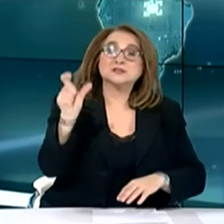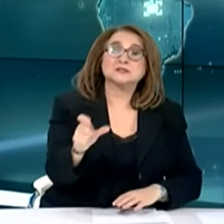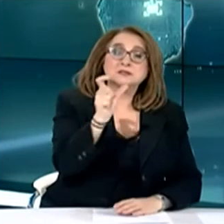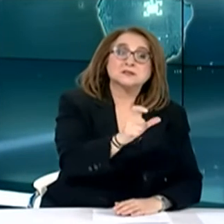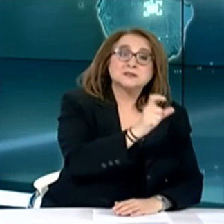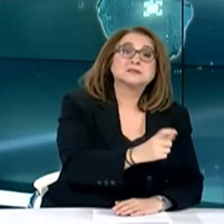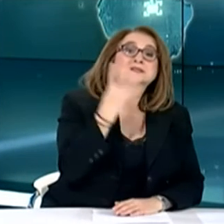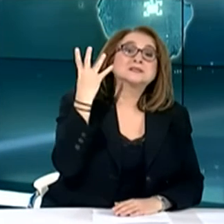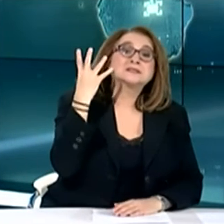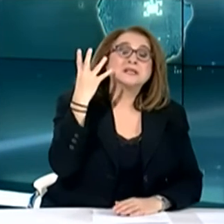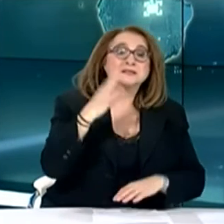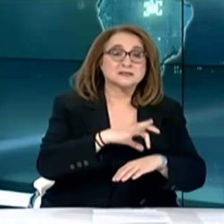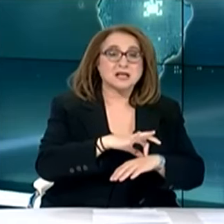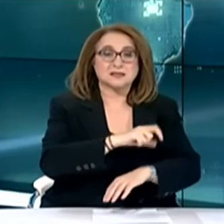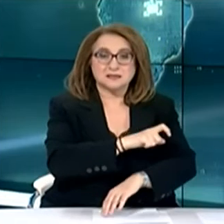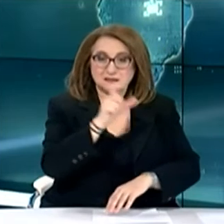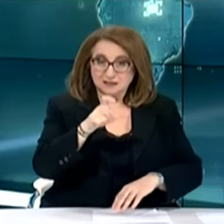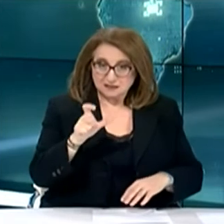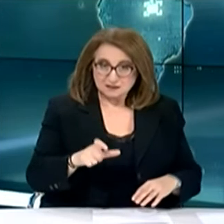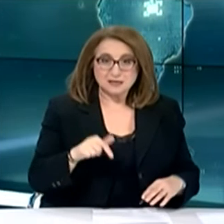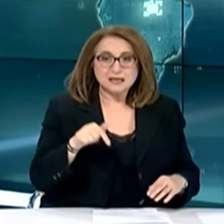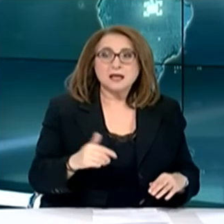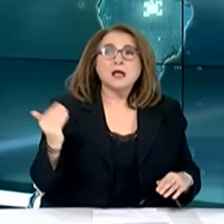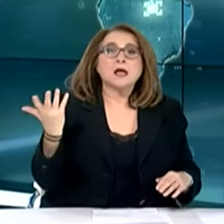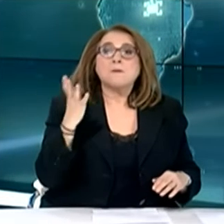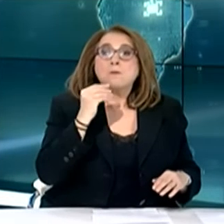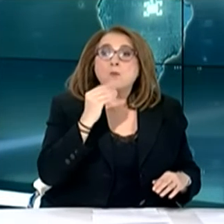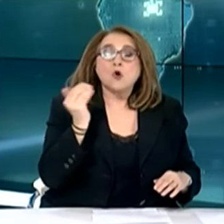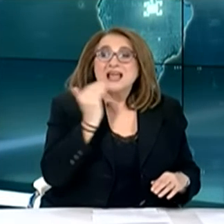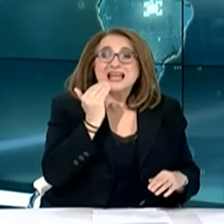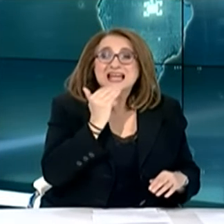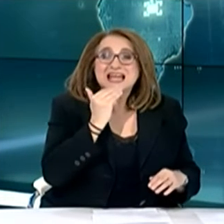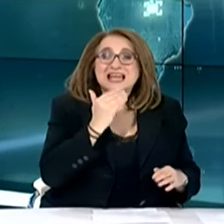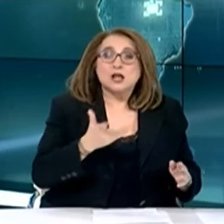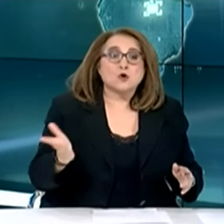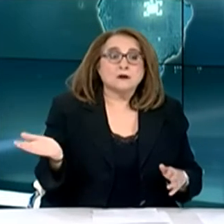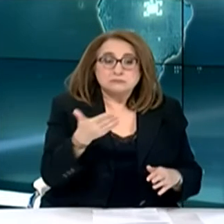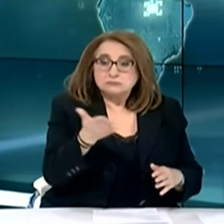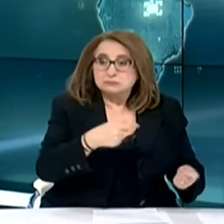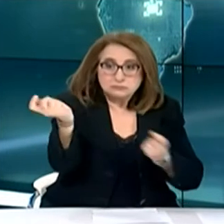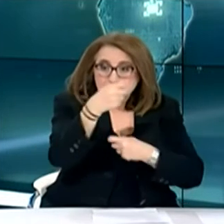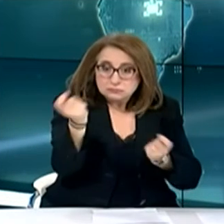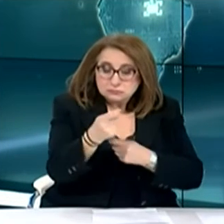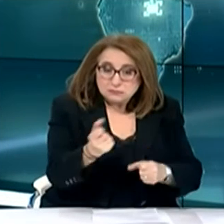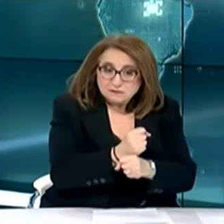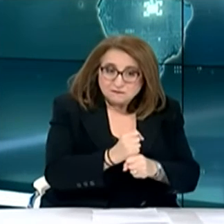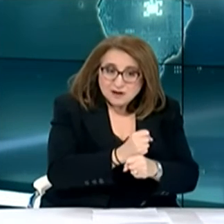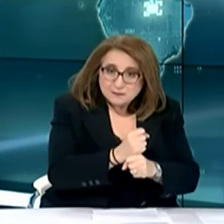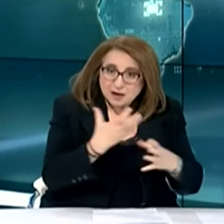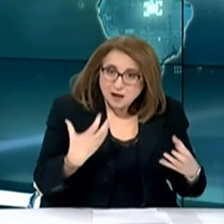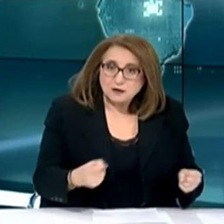ότι βγαίνουν πάρα πολύ γρήγορα τα εξιτήρια των ασθενών. Γίνει απολύμανση στην